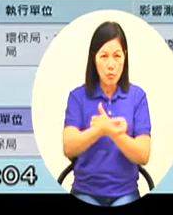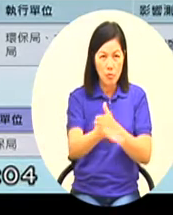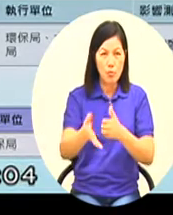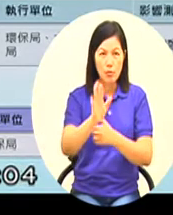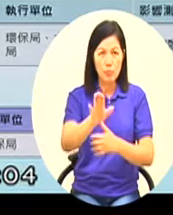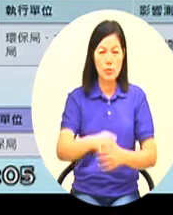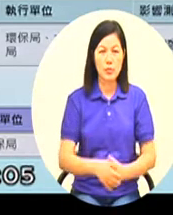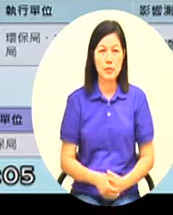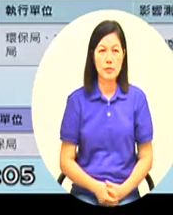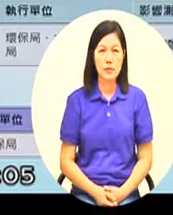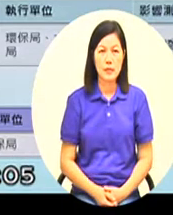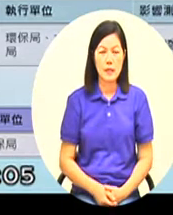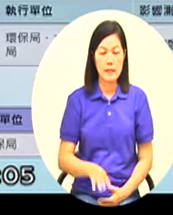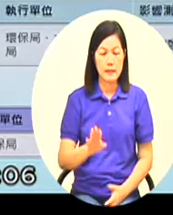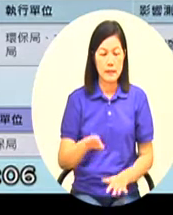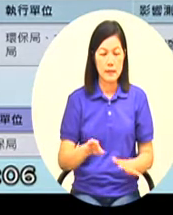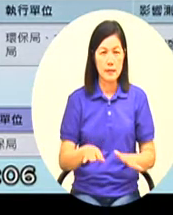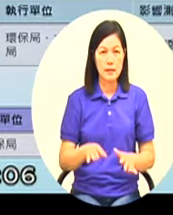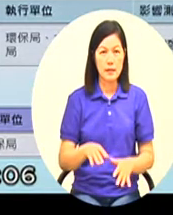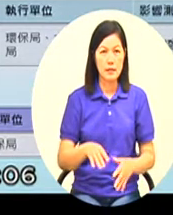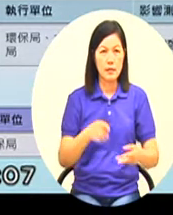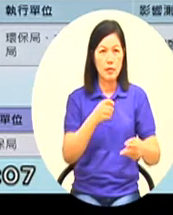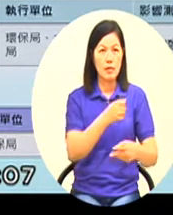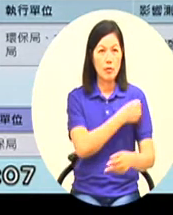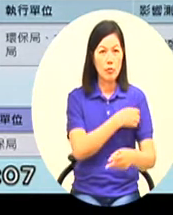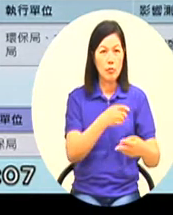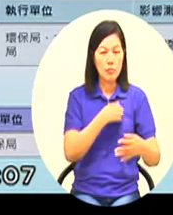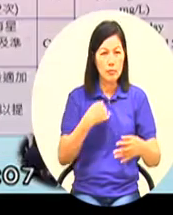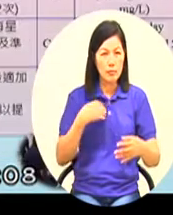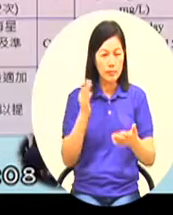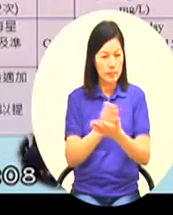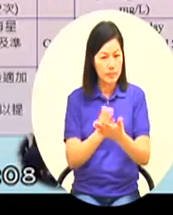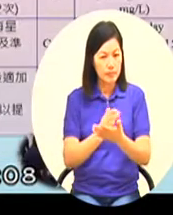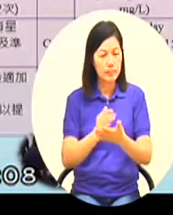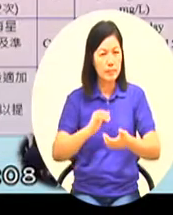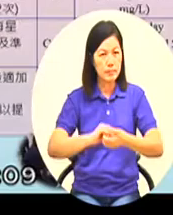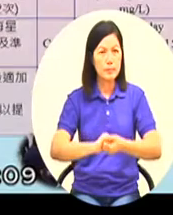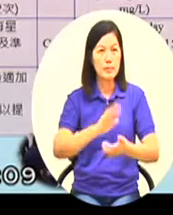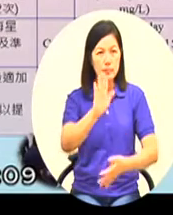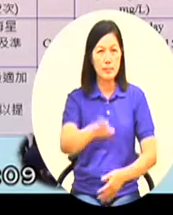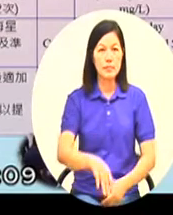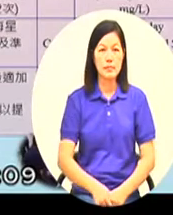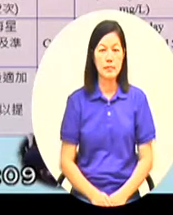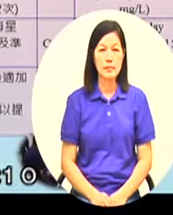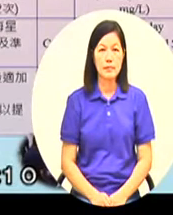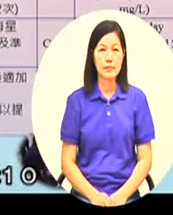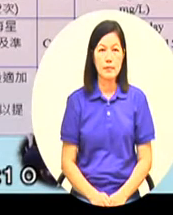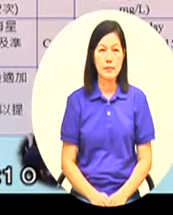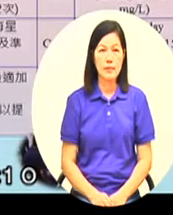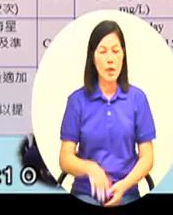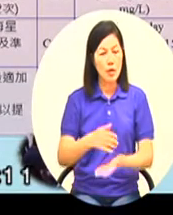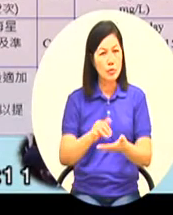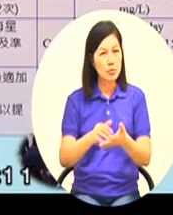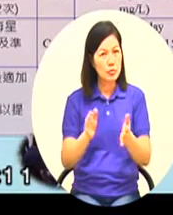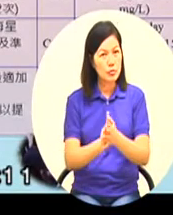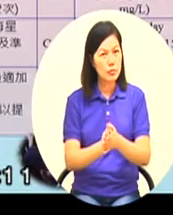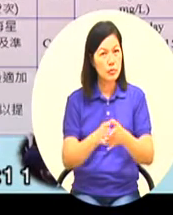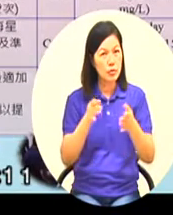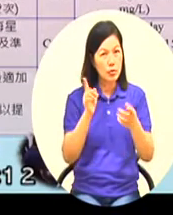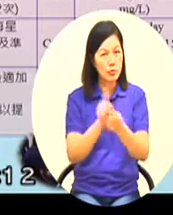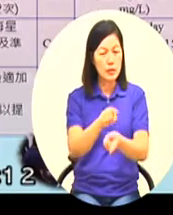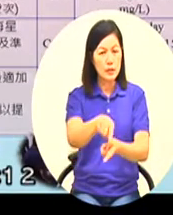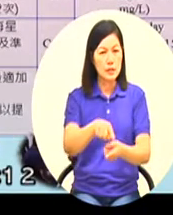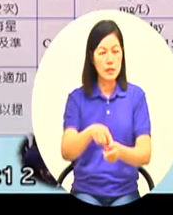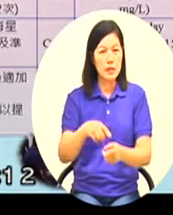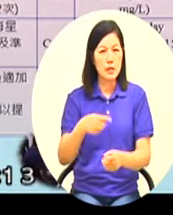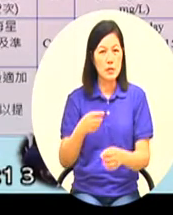进行了这个功能的一个评鉴。那统计我们在对于这些高污染的